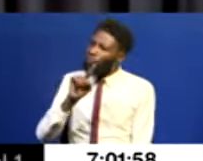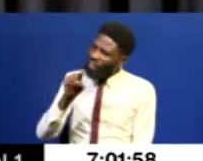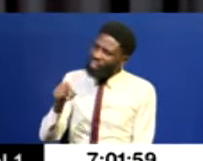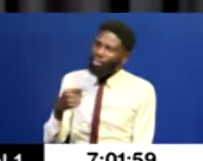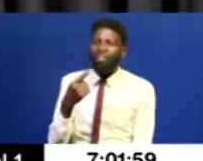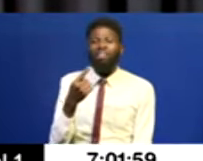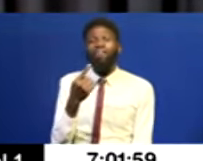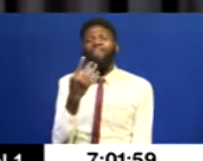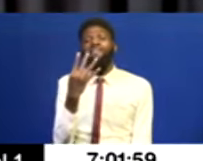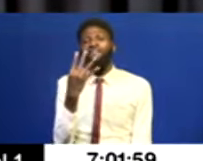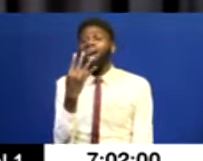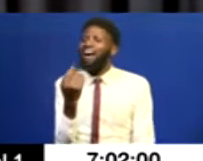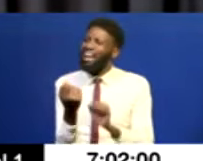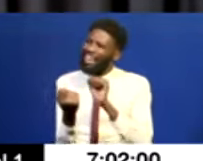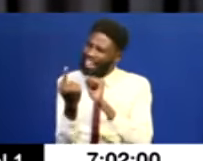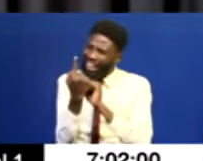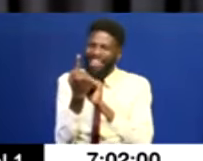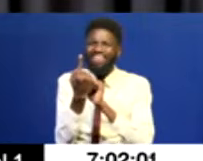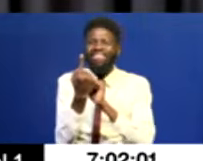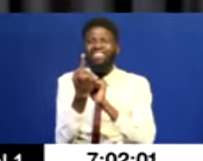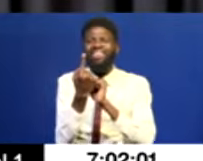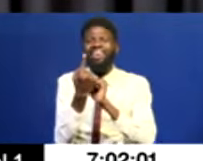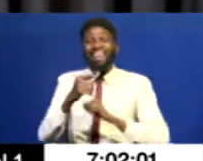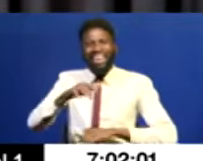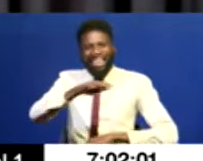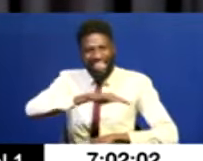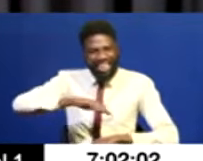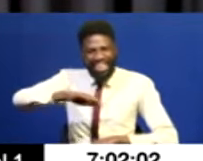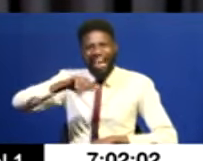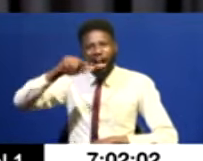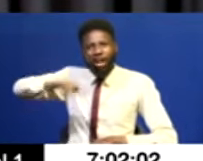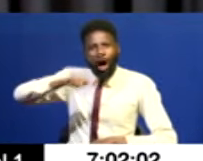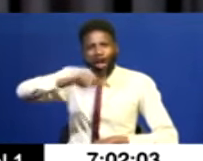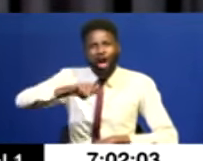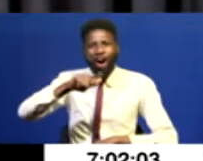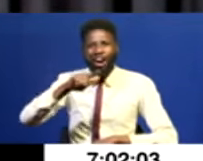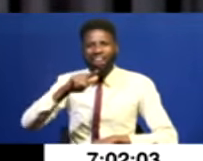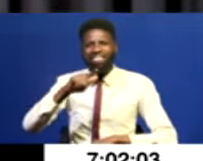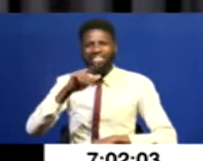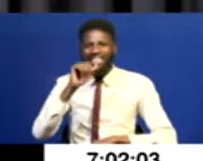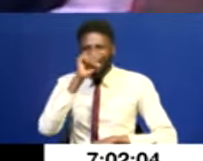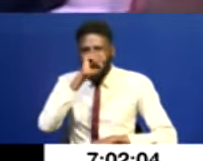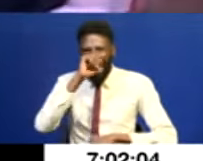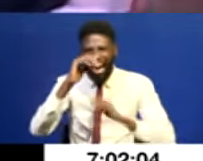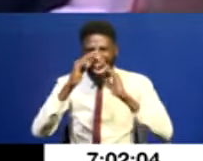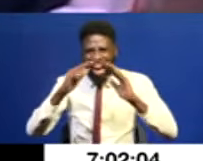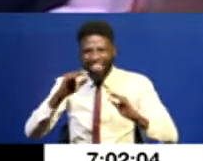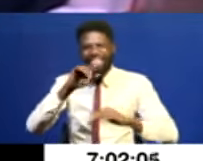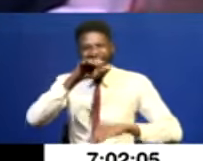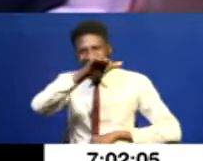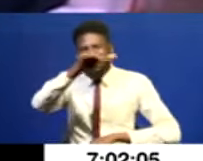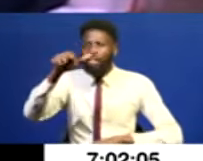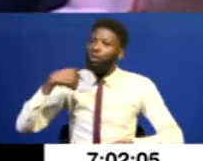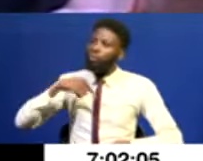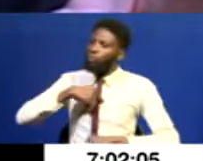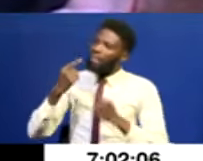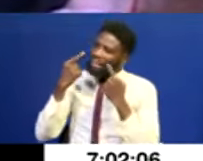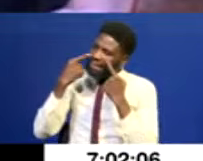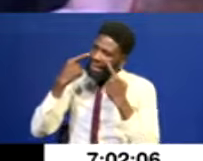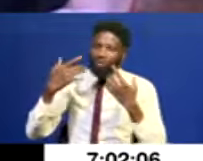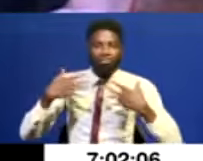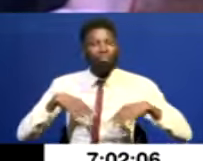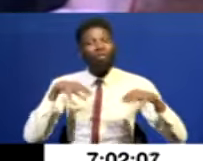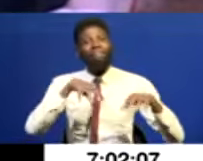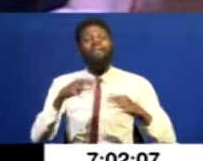1,411 informal settlement slums in Kenya. We see those people. Rais alikariri msimamo wa serikali